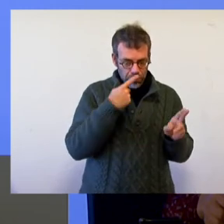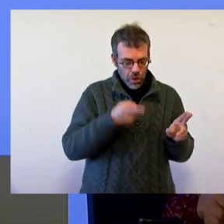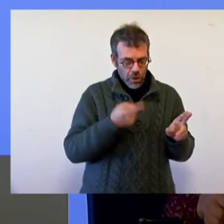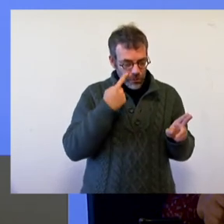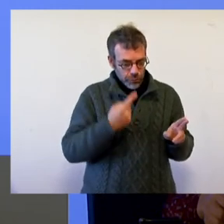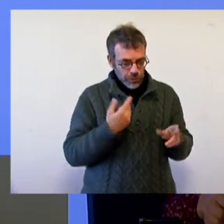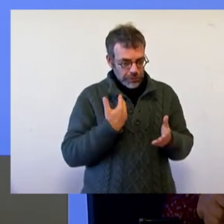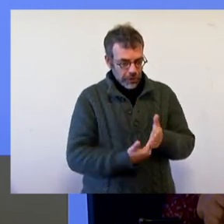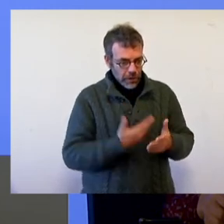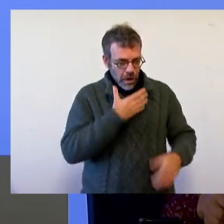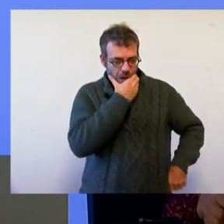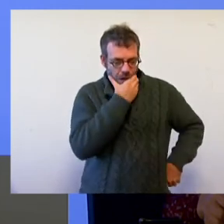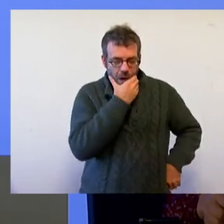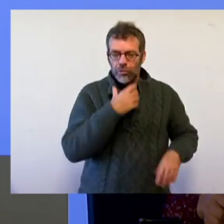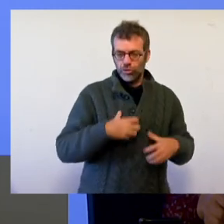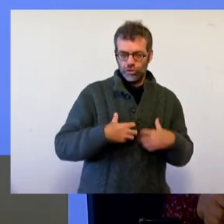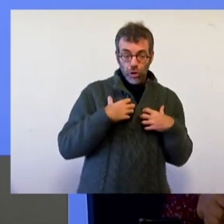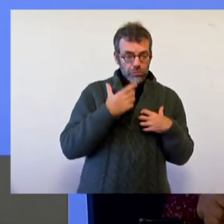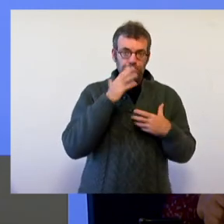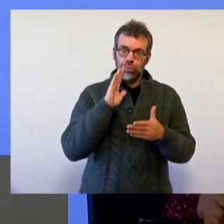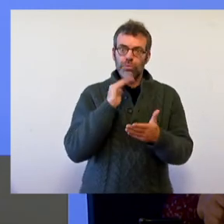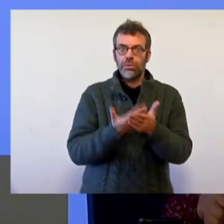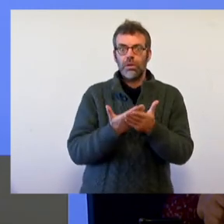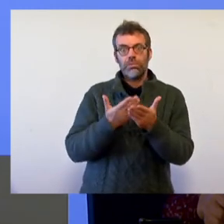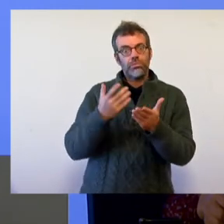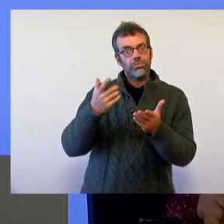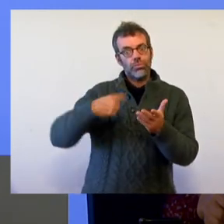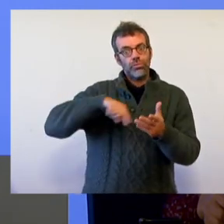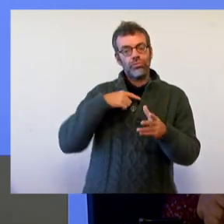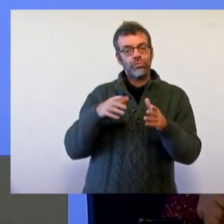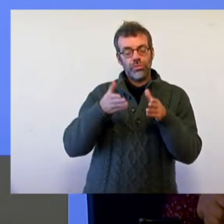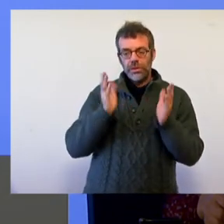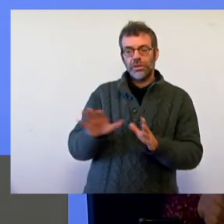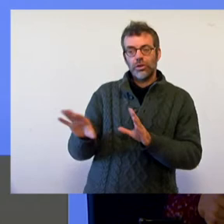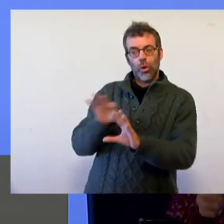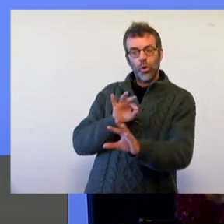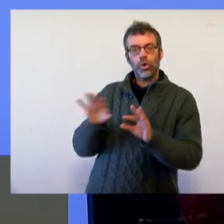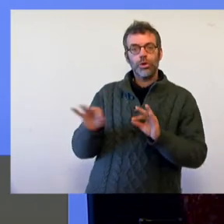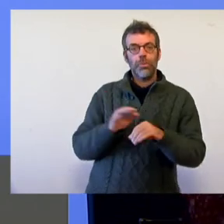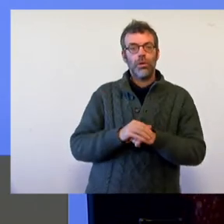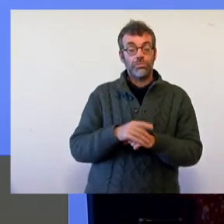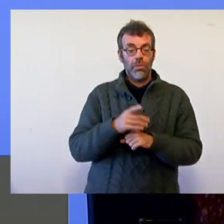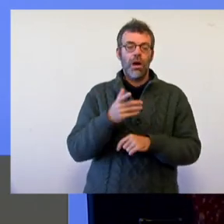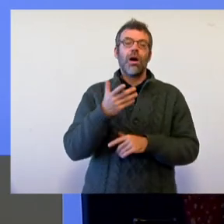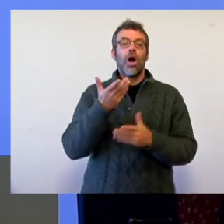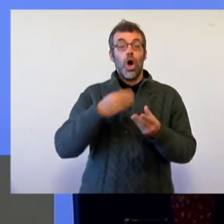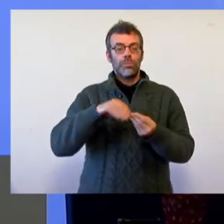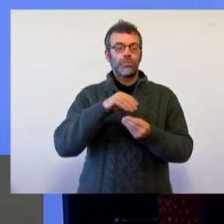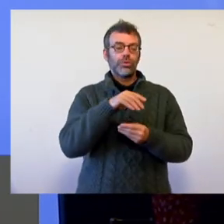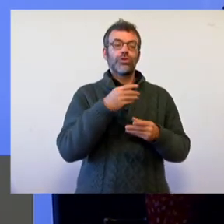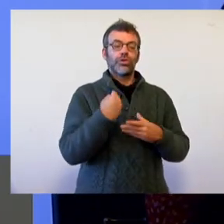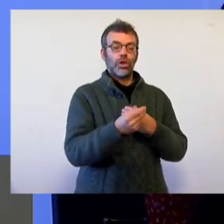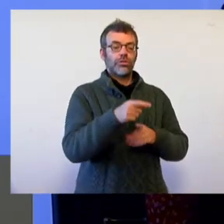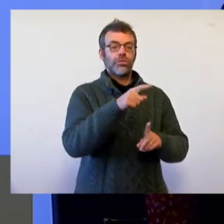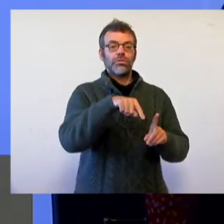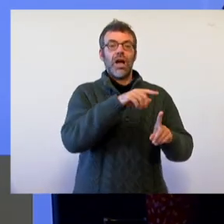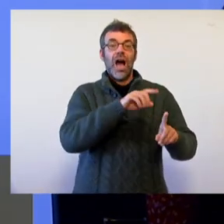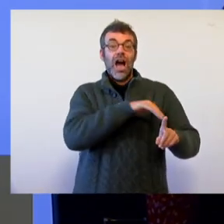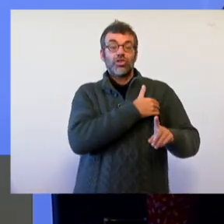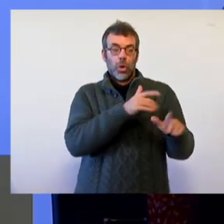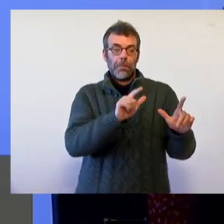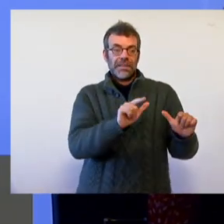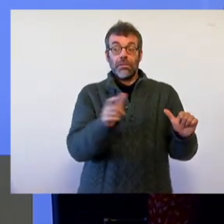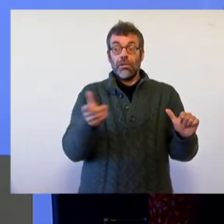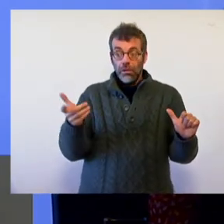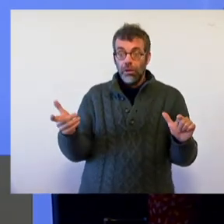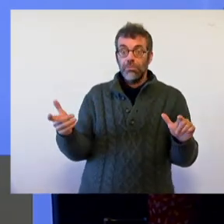le ressentent. Et ça a été le souci pour les collègues qui étaient présents d'avoir les renforts. Et donc, nous allons continuer